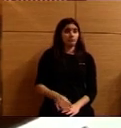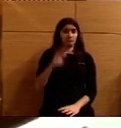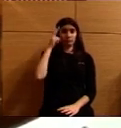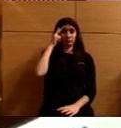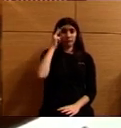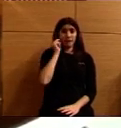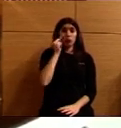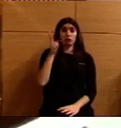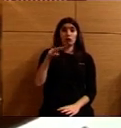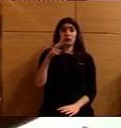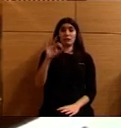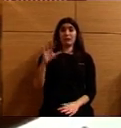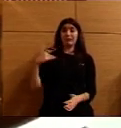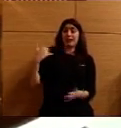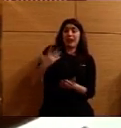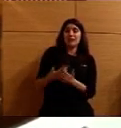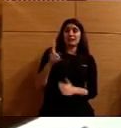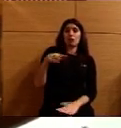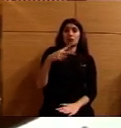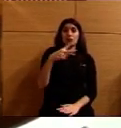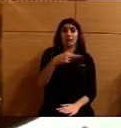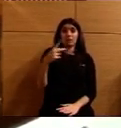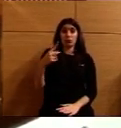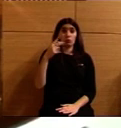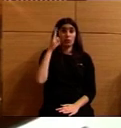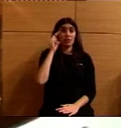D'agost del 2020 a agost del 2021, el